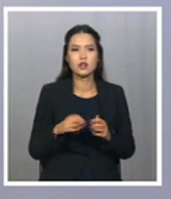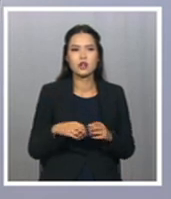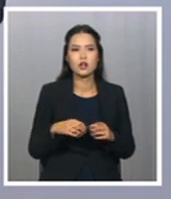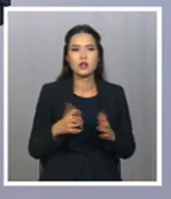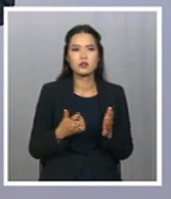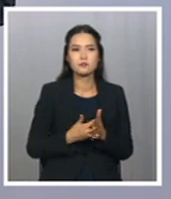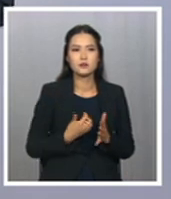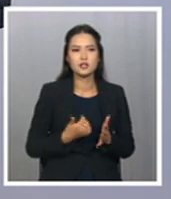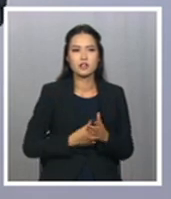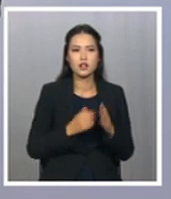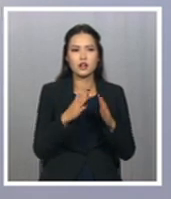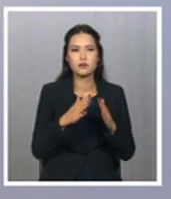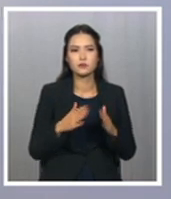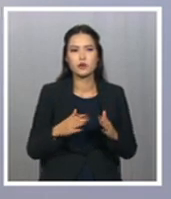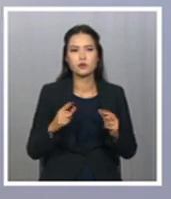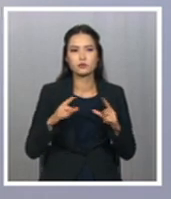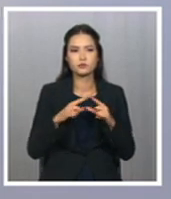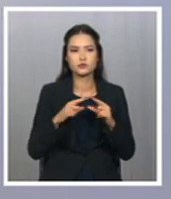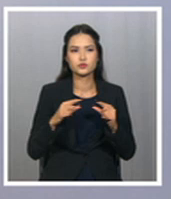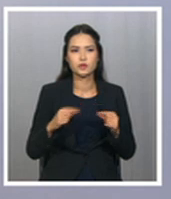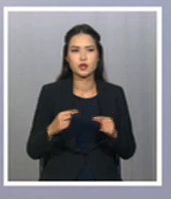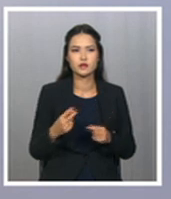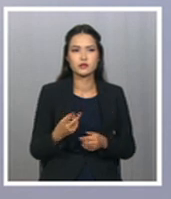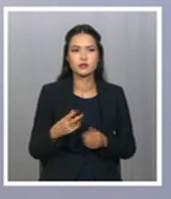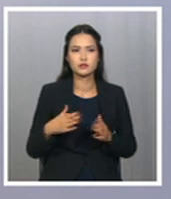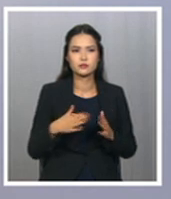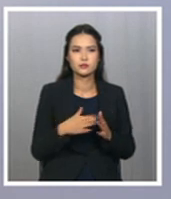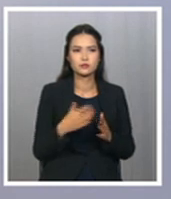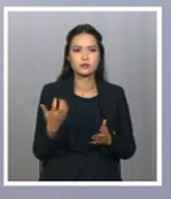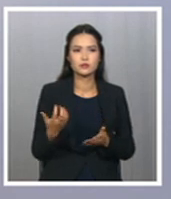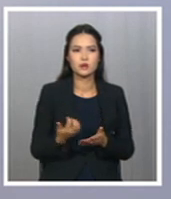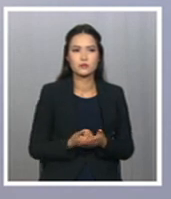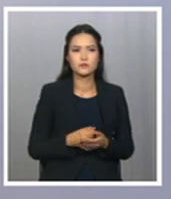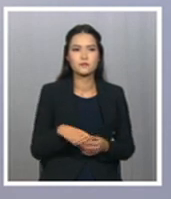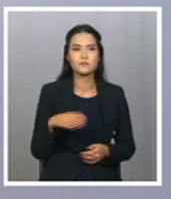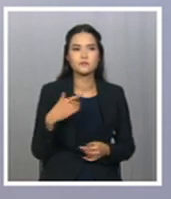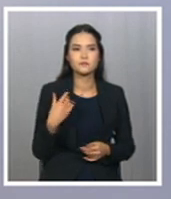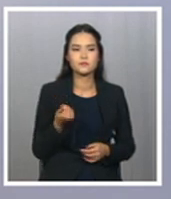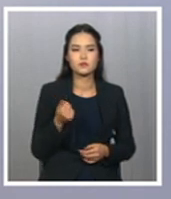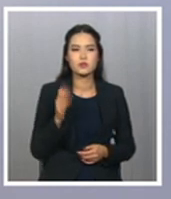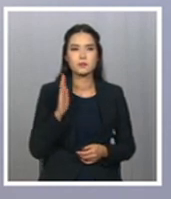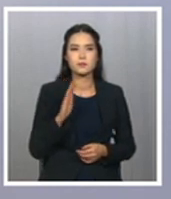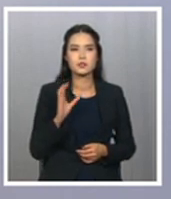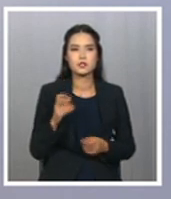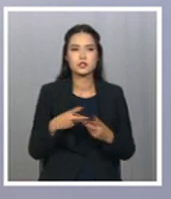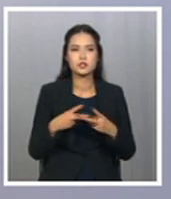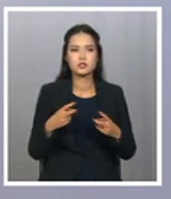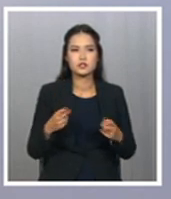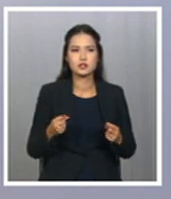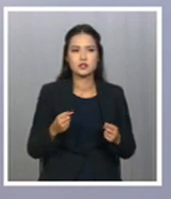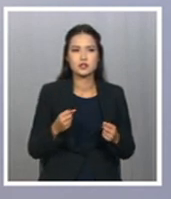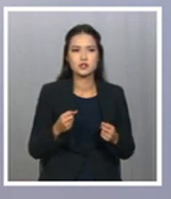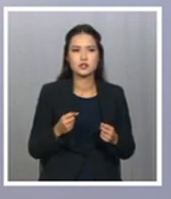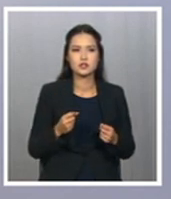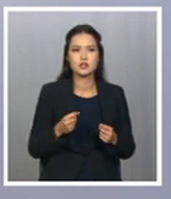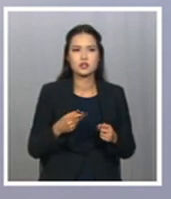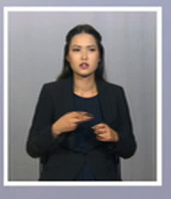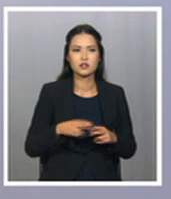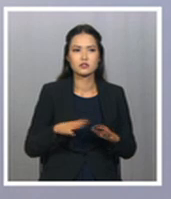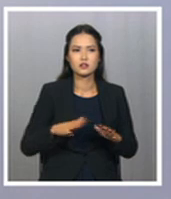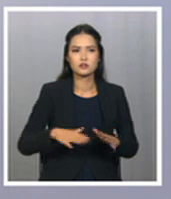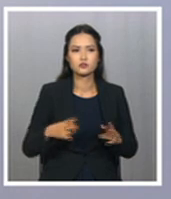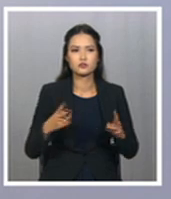бұрыштарын табыңыз. Белгісіз бізде БЦ қабырғасы. БЦ қабырғасын біз косинустар теоремасы